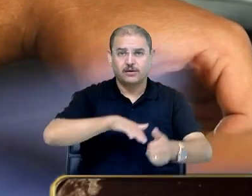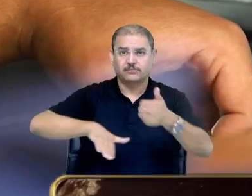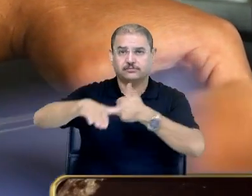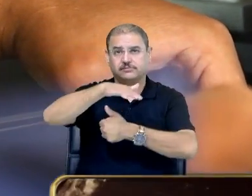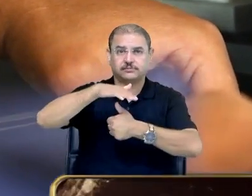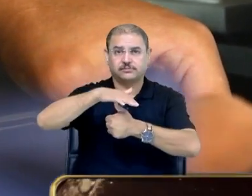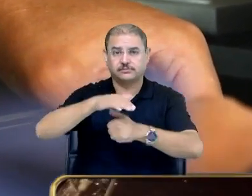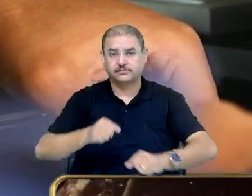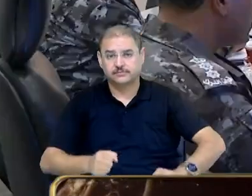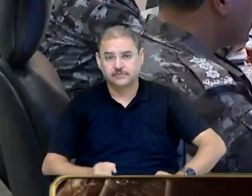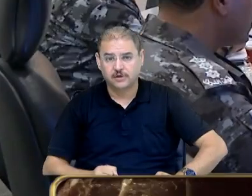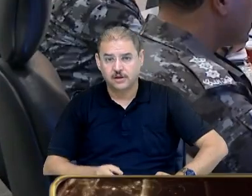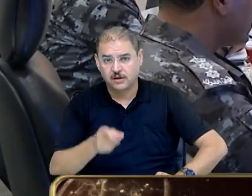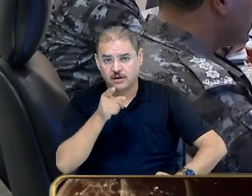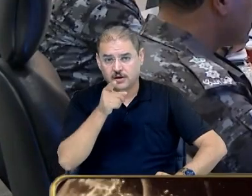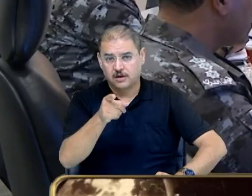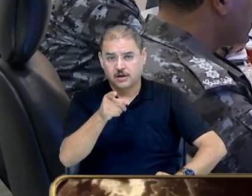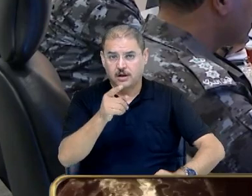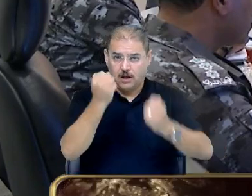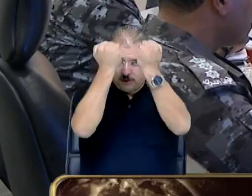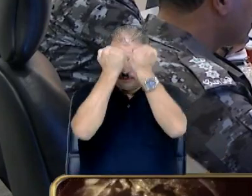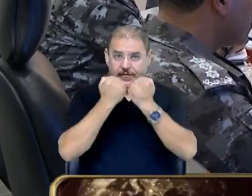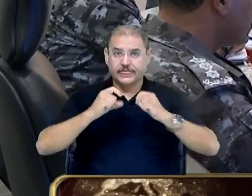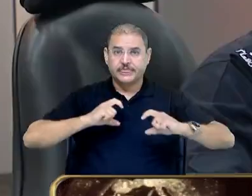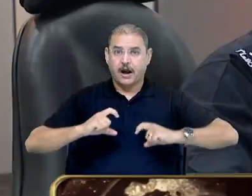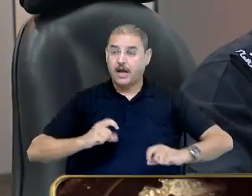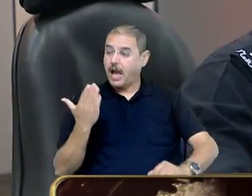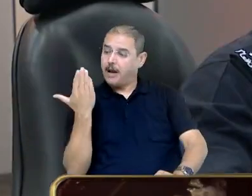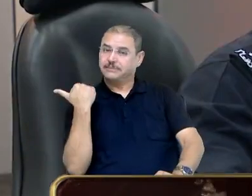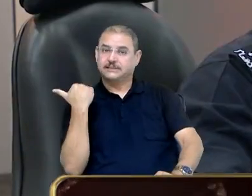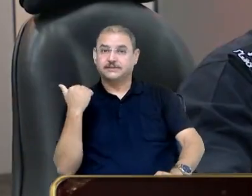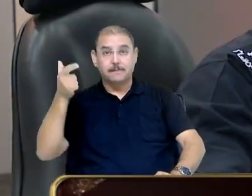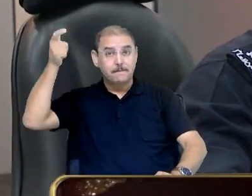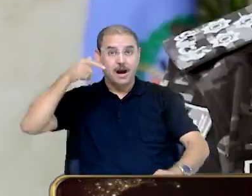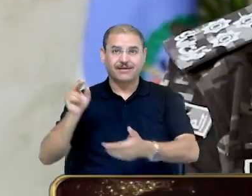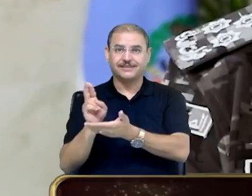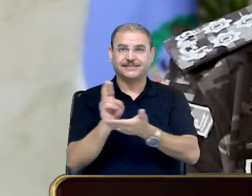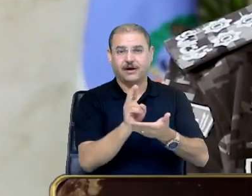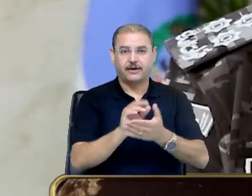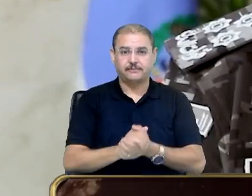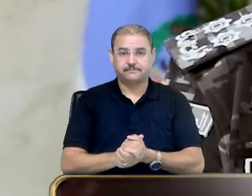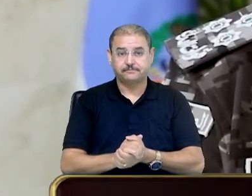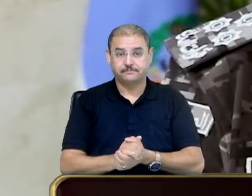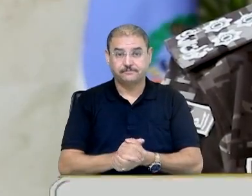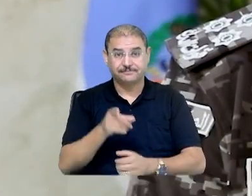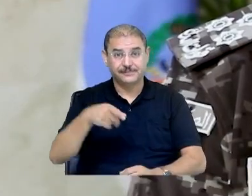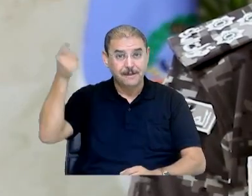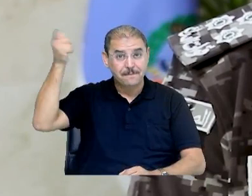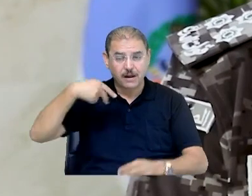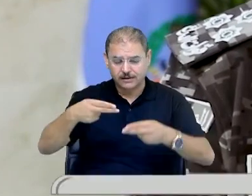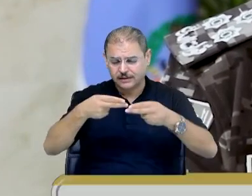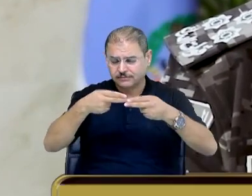والمعايير اتشرفت قياده القوات الدرك بزياره جلال سيدنا القائد الاعلى القوات المسلحه خلال الزياره طلع جلاله سيدنا